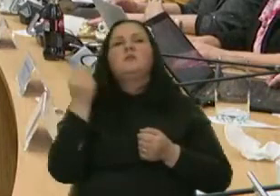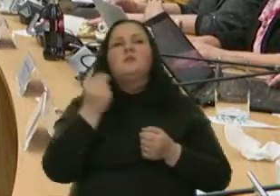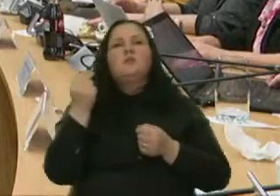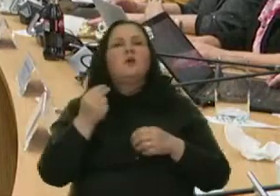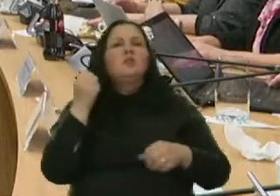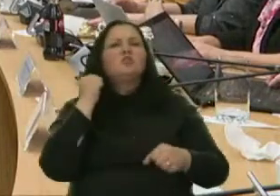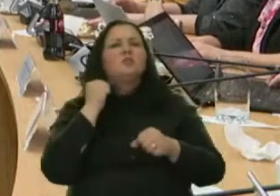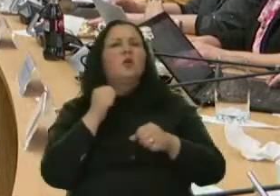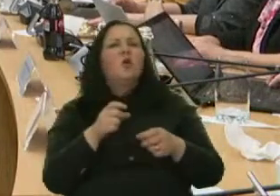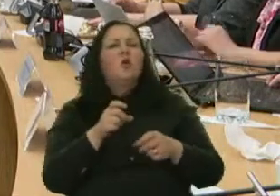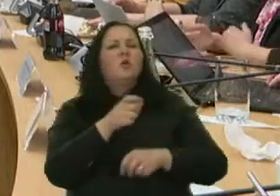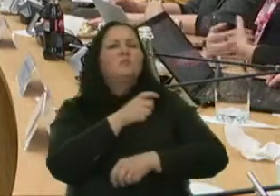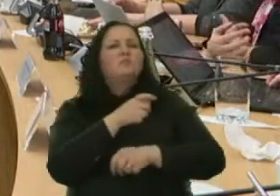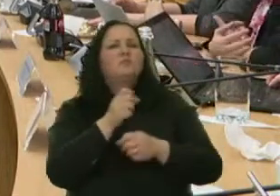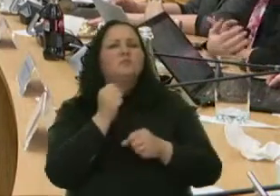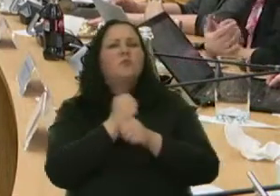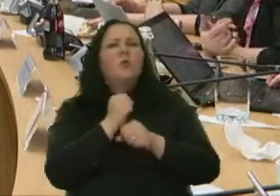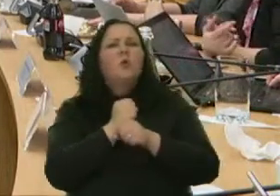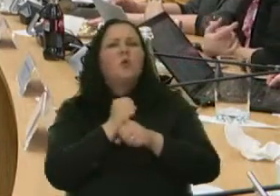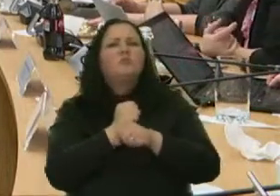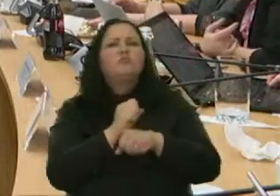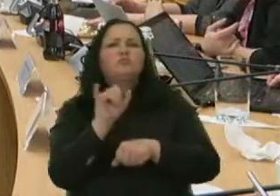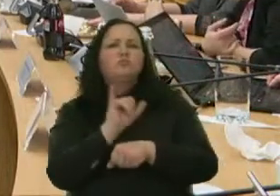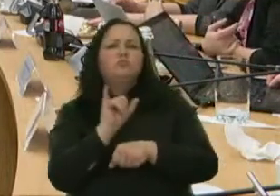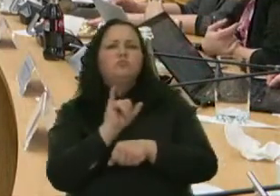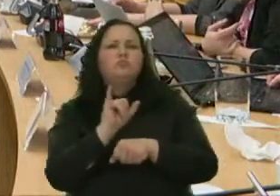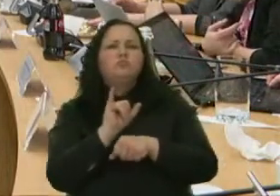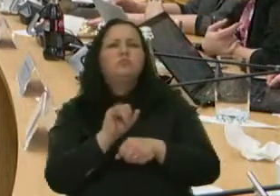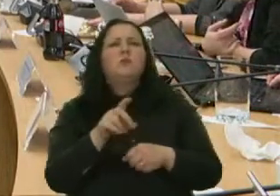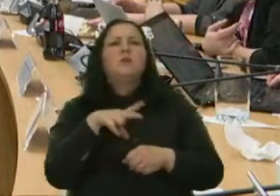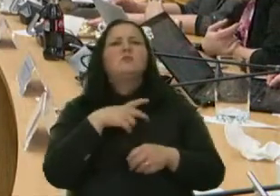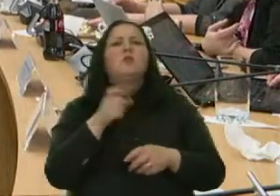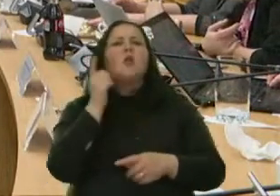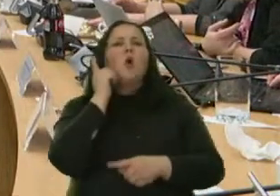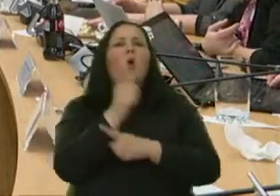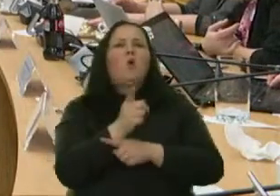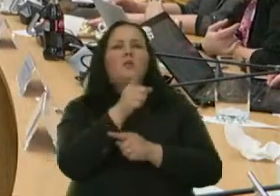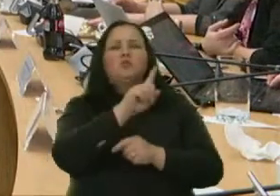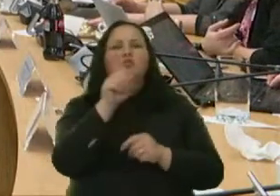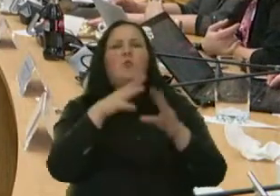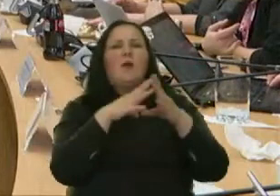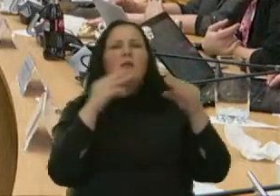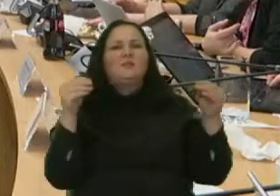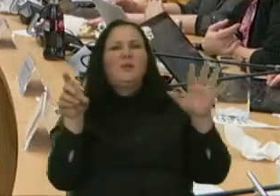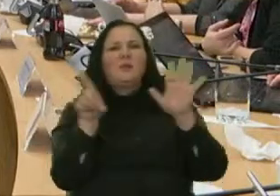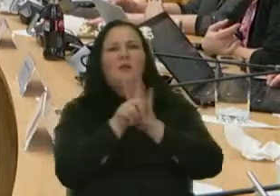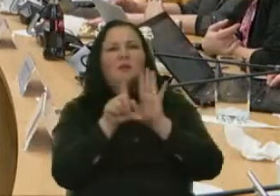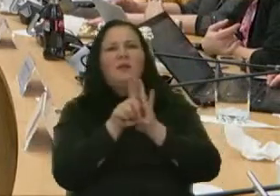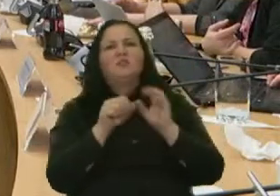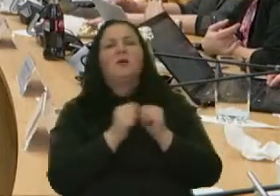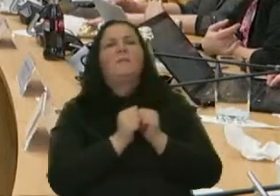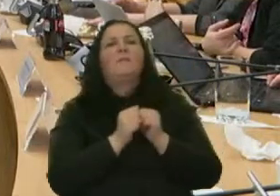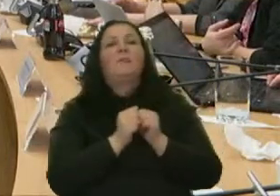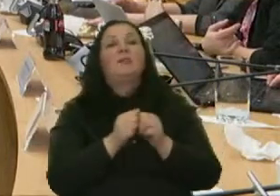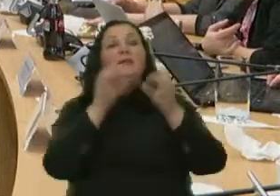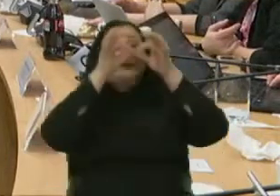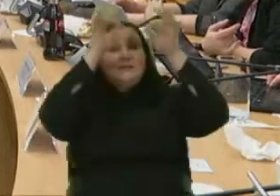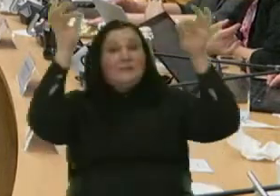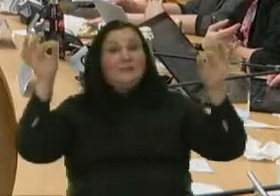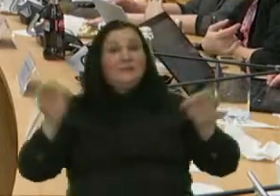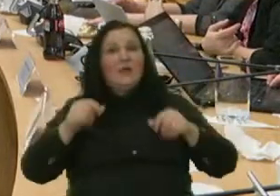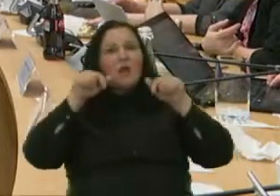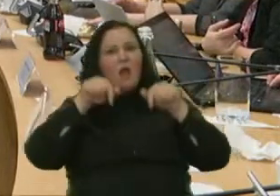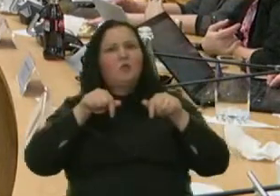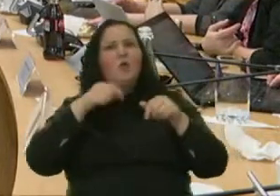executivul este doar la ordinele dumneavoastră și nu respectă legea în ziarul Actual